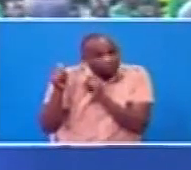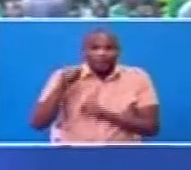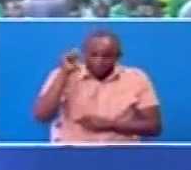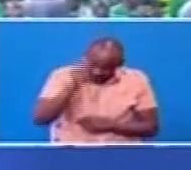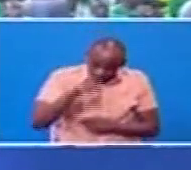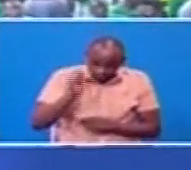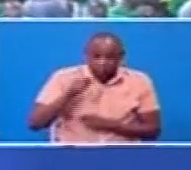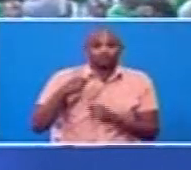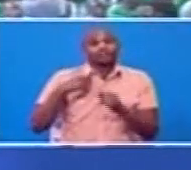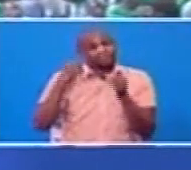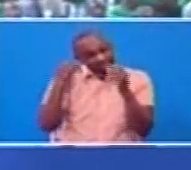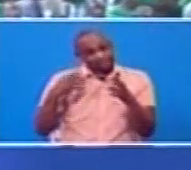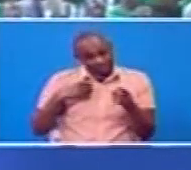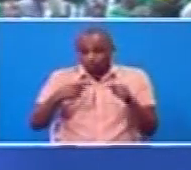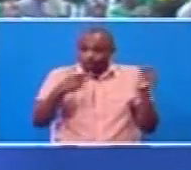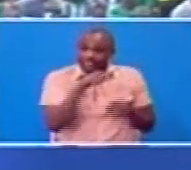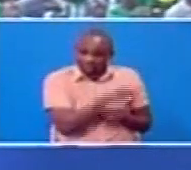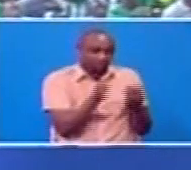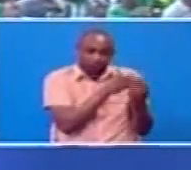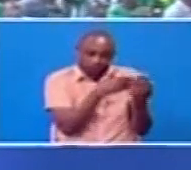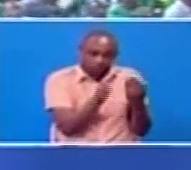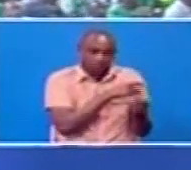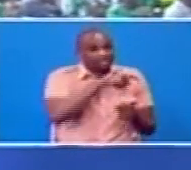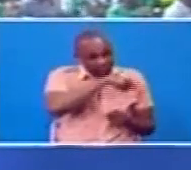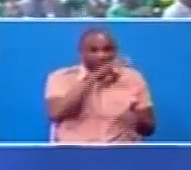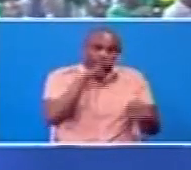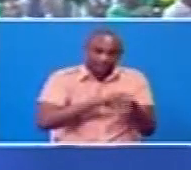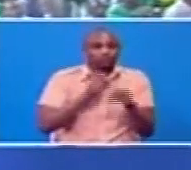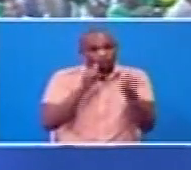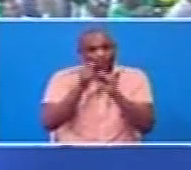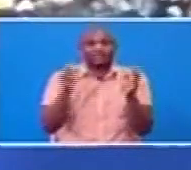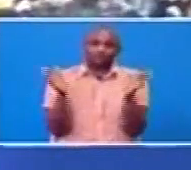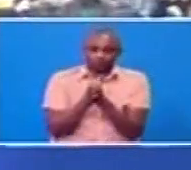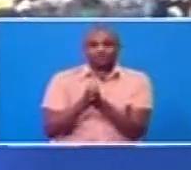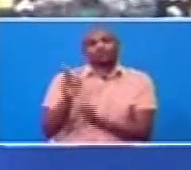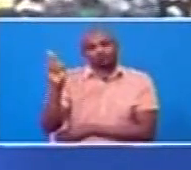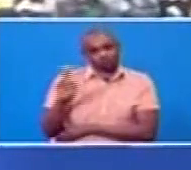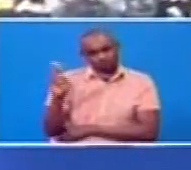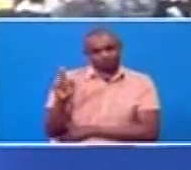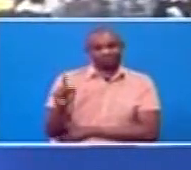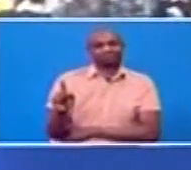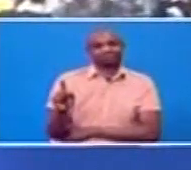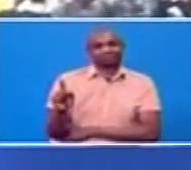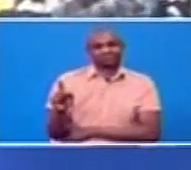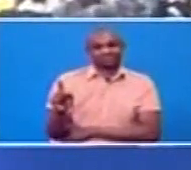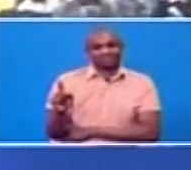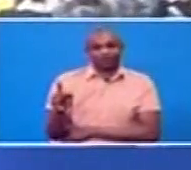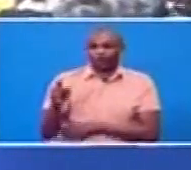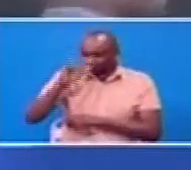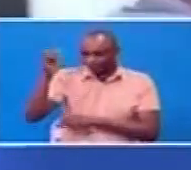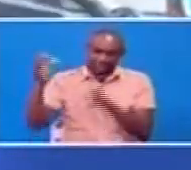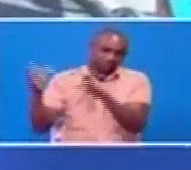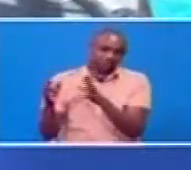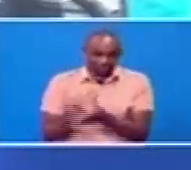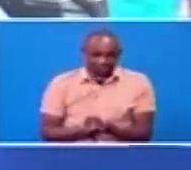kuwapiku wenzake ndani ya muungano wa CORD ili kupata fursa ya kushindana moja kwa moja na Rais Uhuru Kenyatta wa chama cha